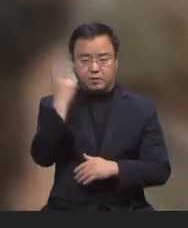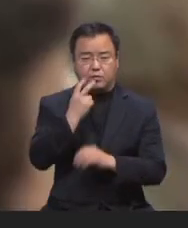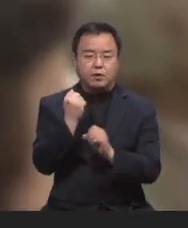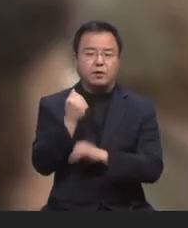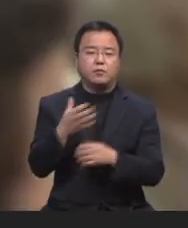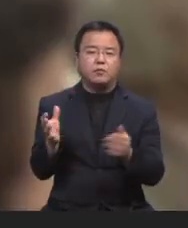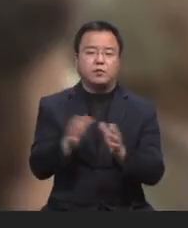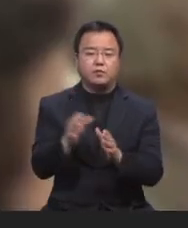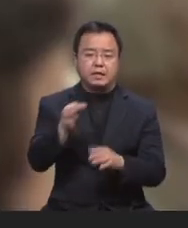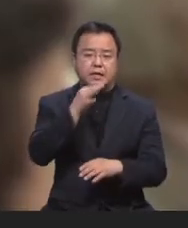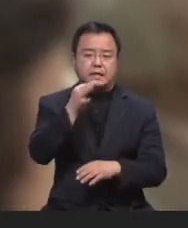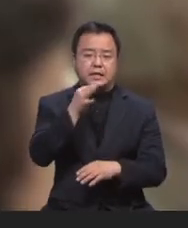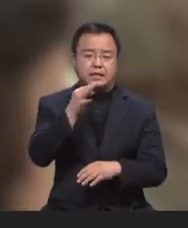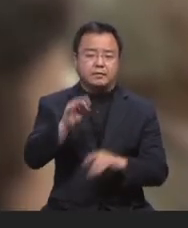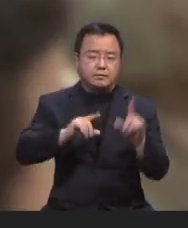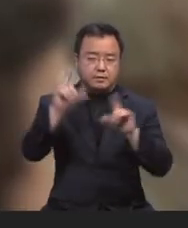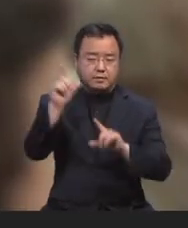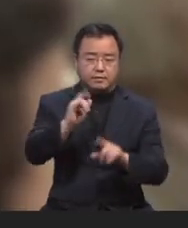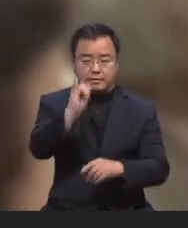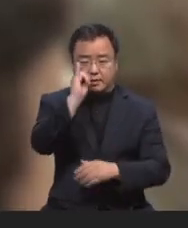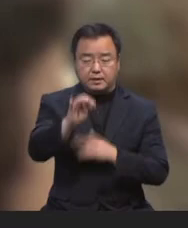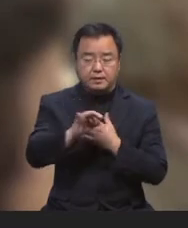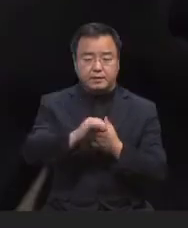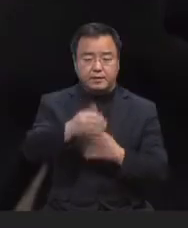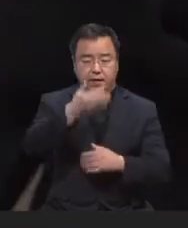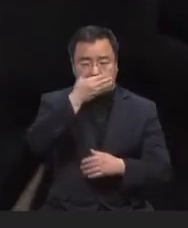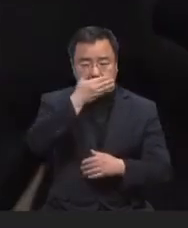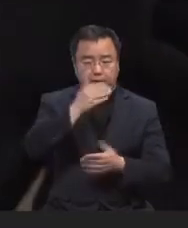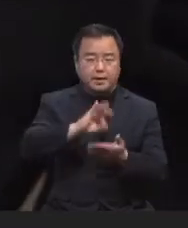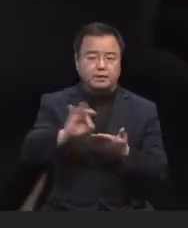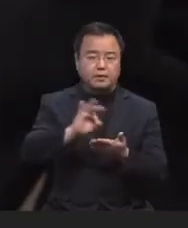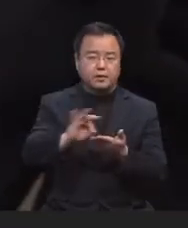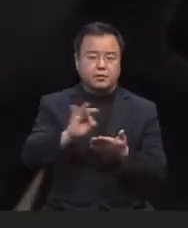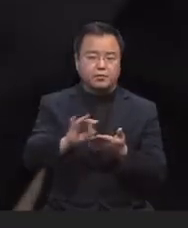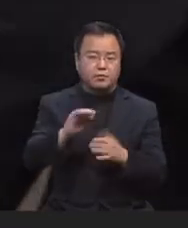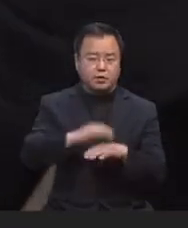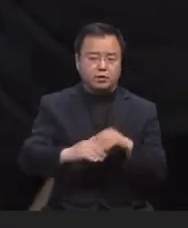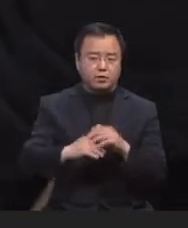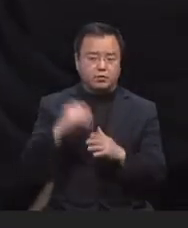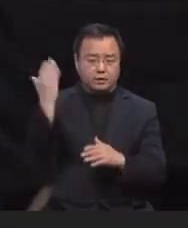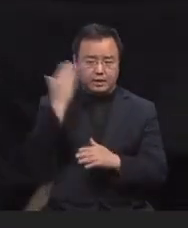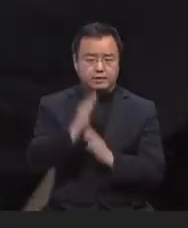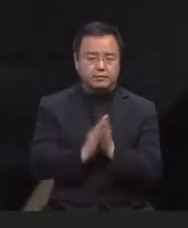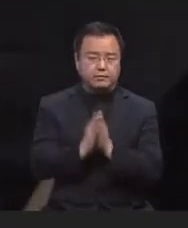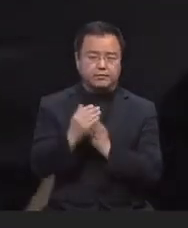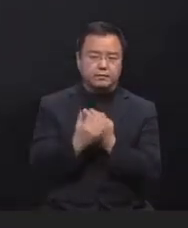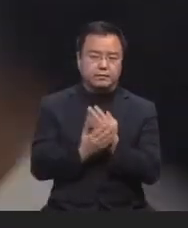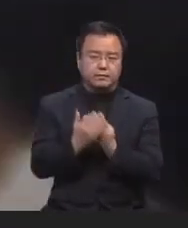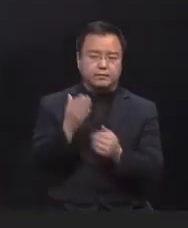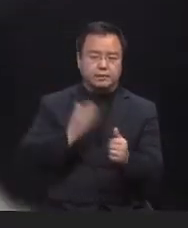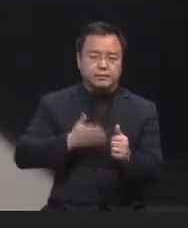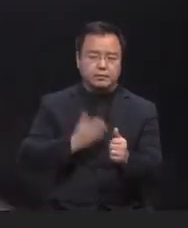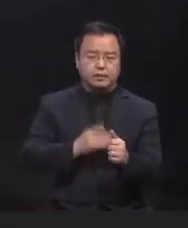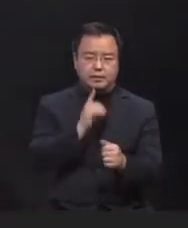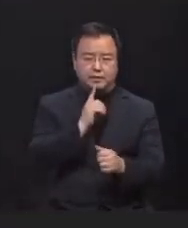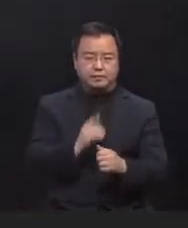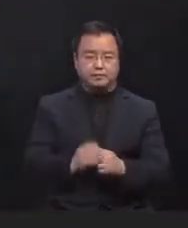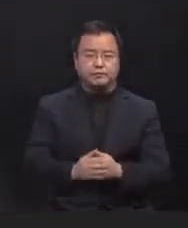기침 증상이 있으면 반드시 마스크를 착용하고 항상 꼼꼼이 손을 씻어야 한다고 설명했습니다 2배수 뉴스쿨 청